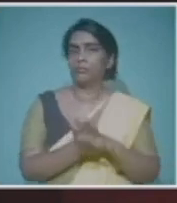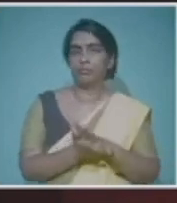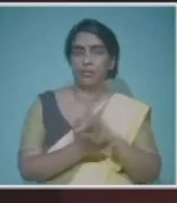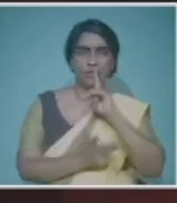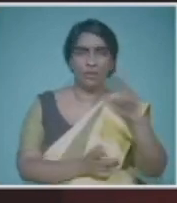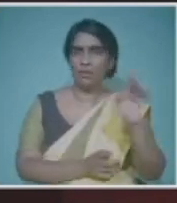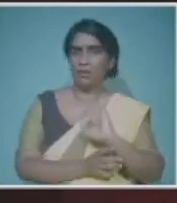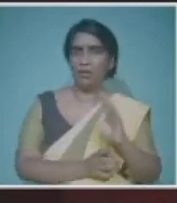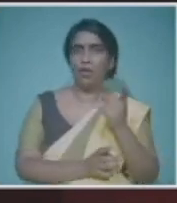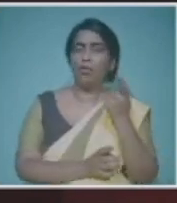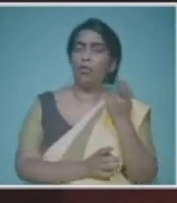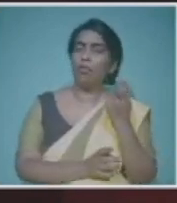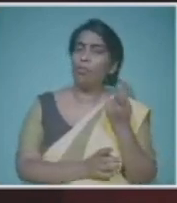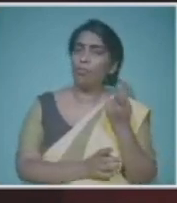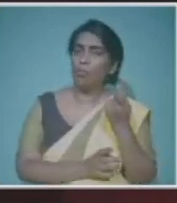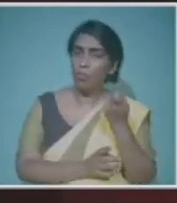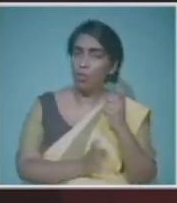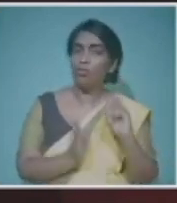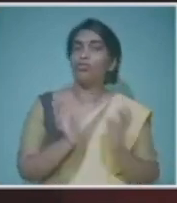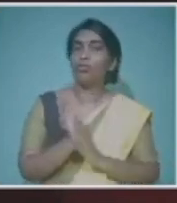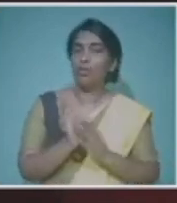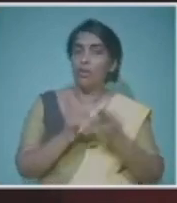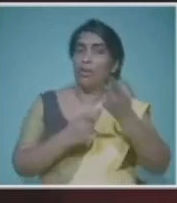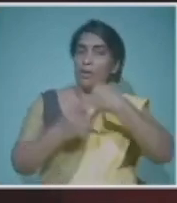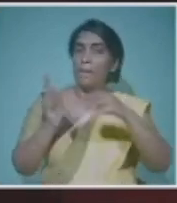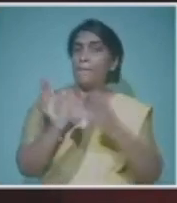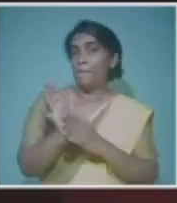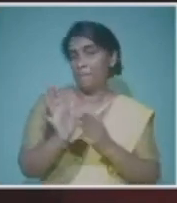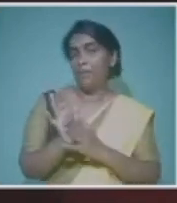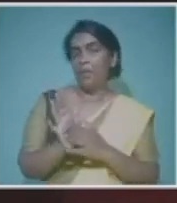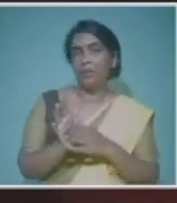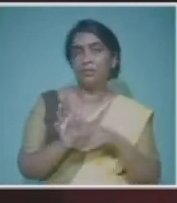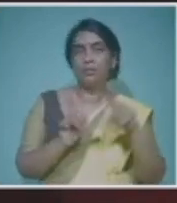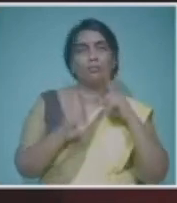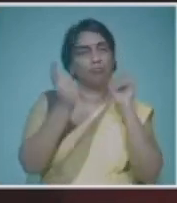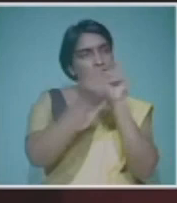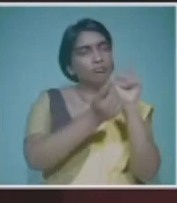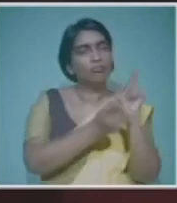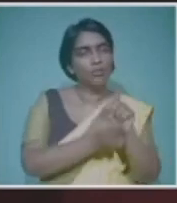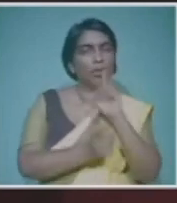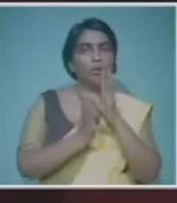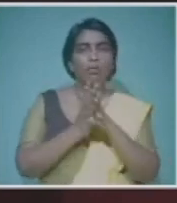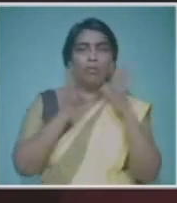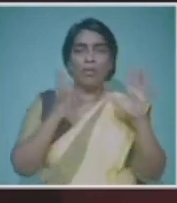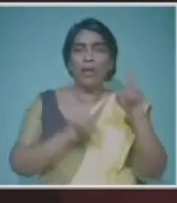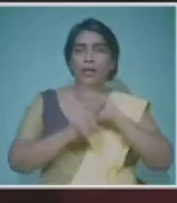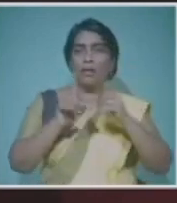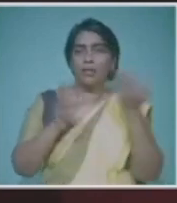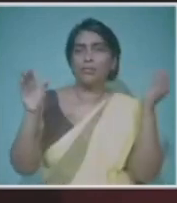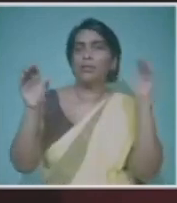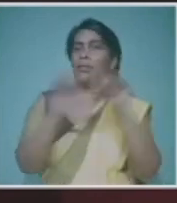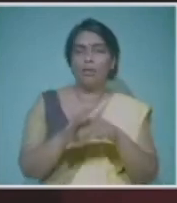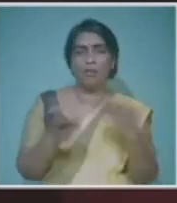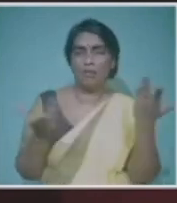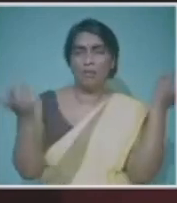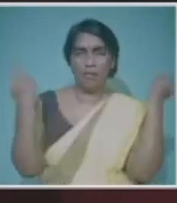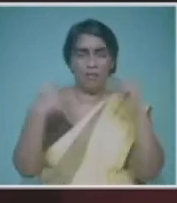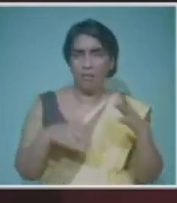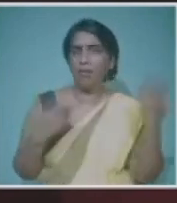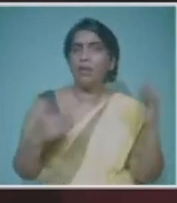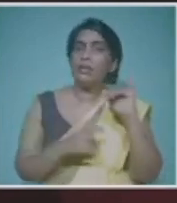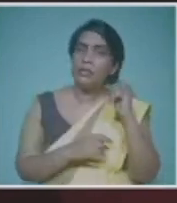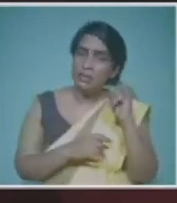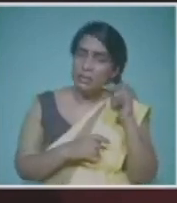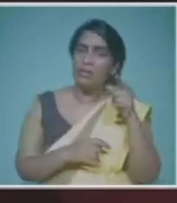වෙනුවට මම මුදල් කාර්ය සභාවේ අනිකුත් සමාජිකයන් එක්කත් කතා කරා. බොහෝ දිනක් ඒ රැස්වීමට සහභාගී වෙලා තිබුණේ නැහැ.